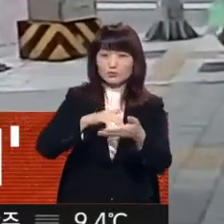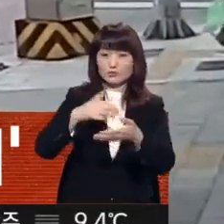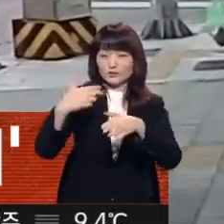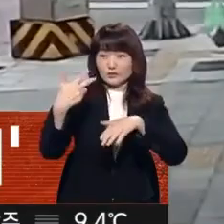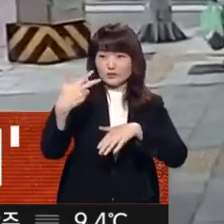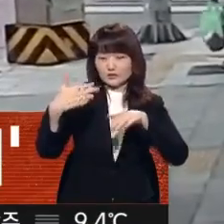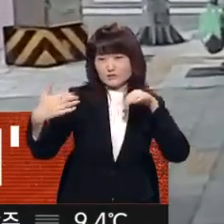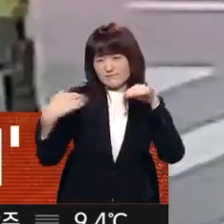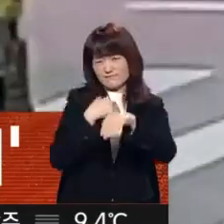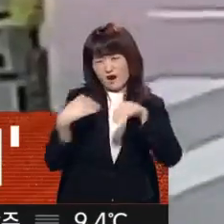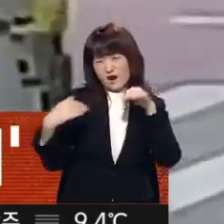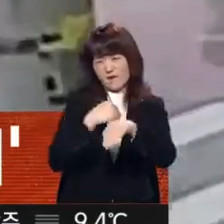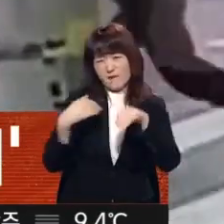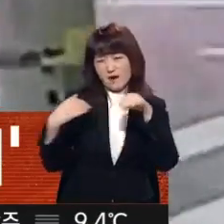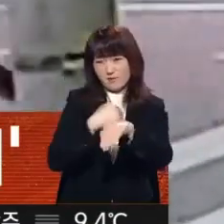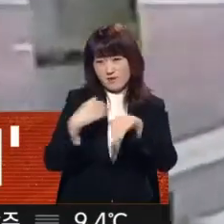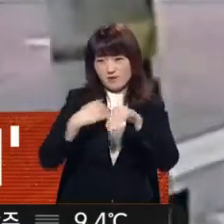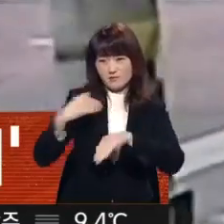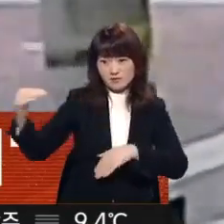도망가는 건